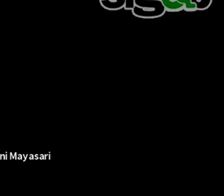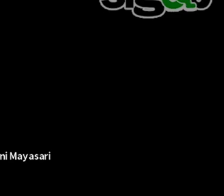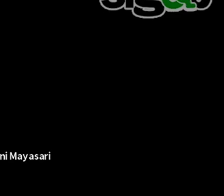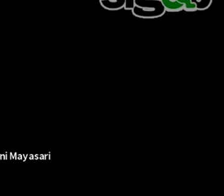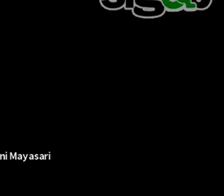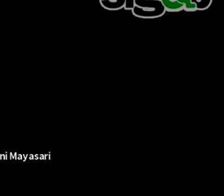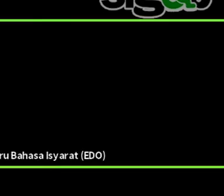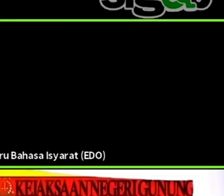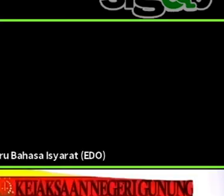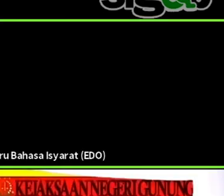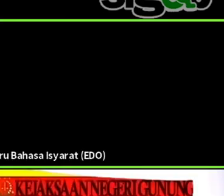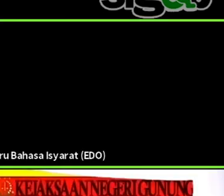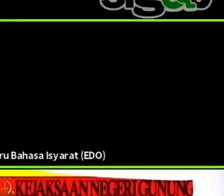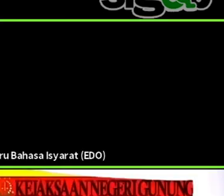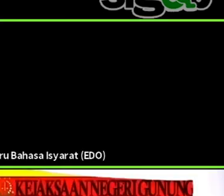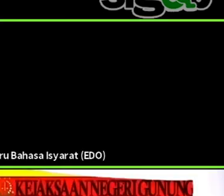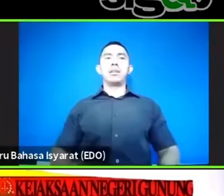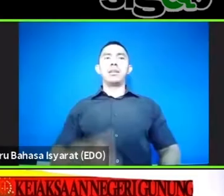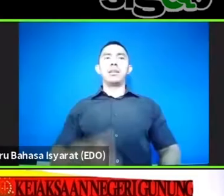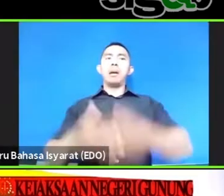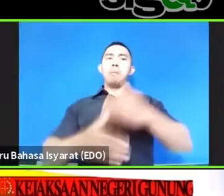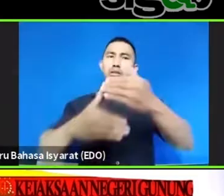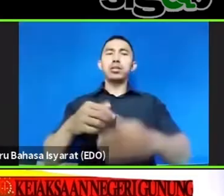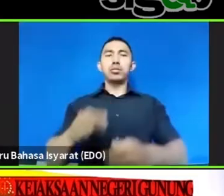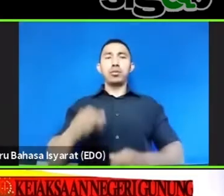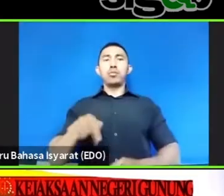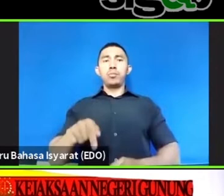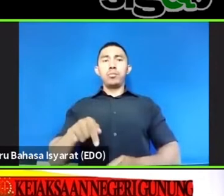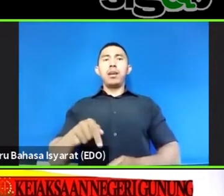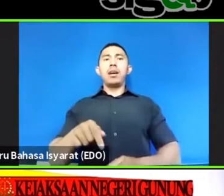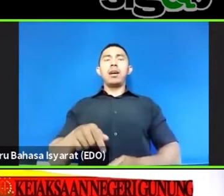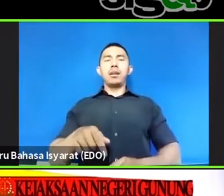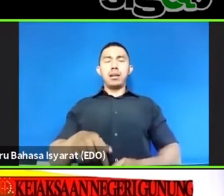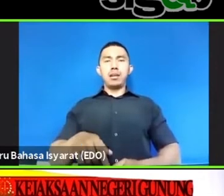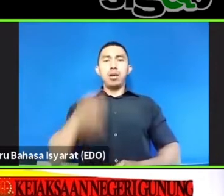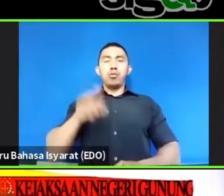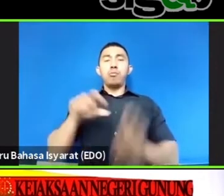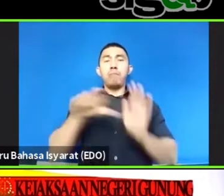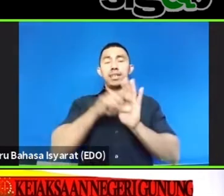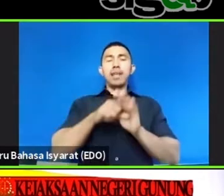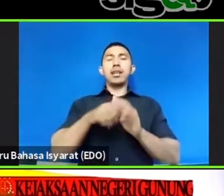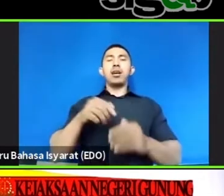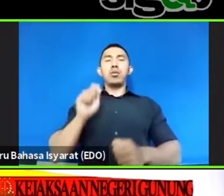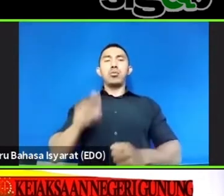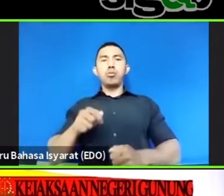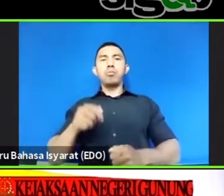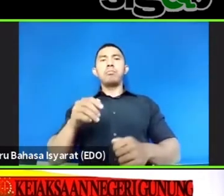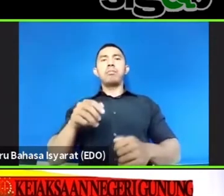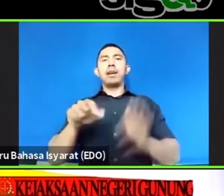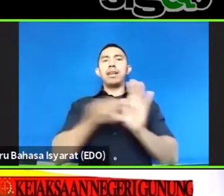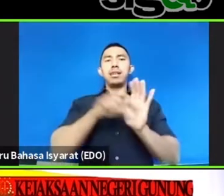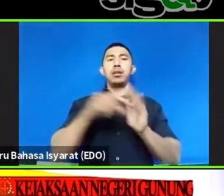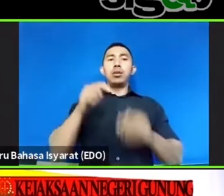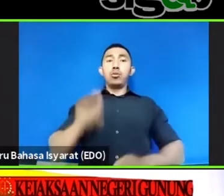proses hukum itu ada hukum materi ada hukum acara kan seperti itu Nah artinya apa kalau hukum